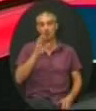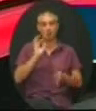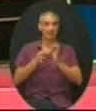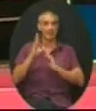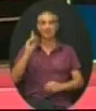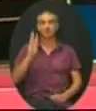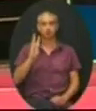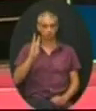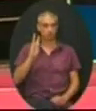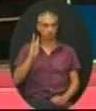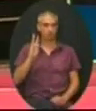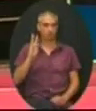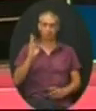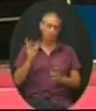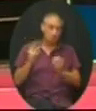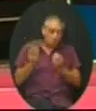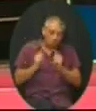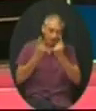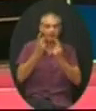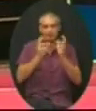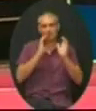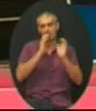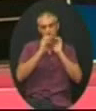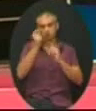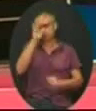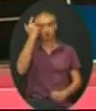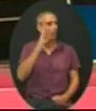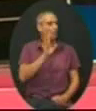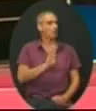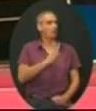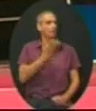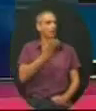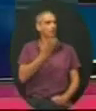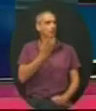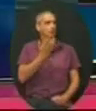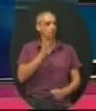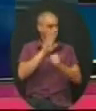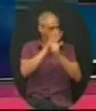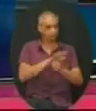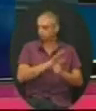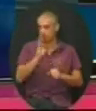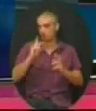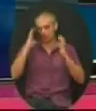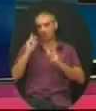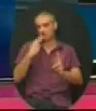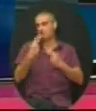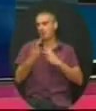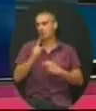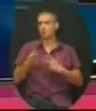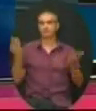היא מעורבות אגבית, והתקשורת תגזימה בעניין הזה. אז למה נתניהו הלך על הראש? נתניהו לא לחוץ, אבל הוא חייב